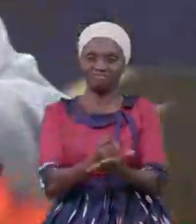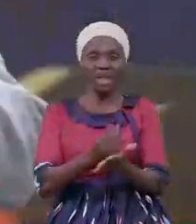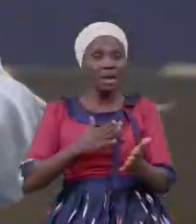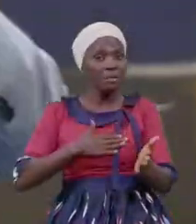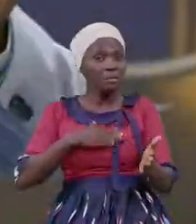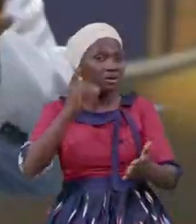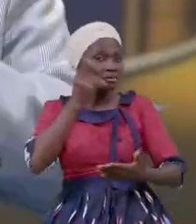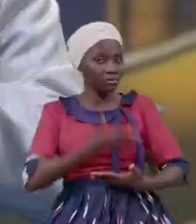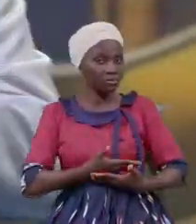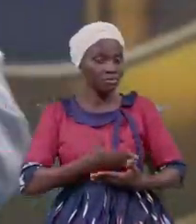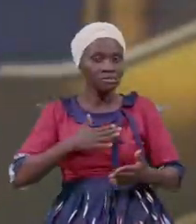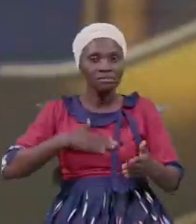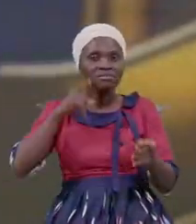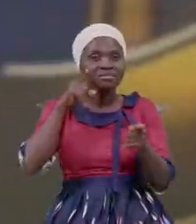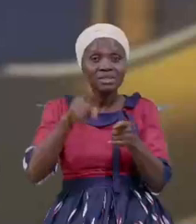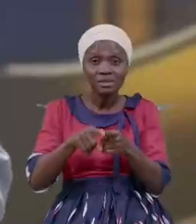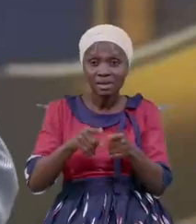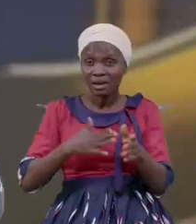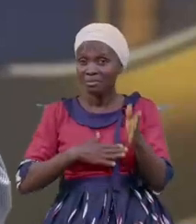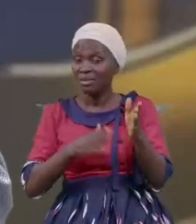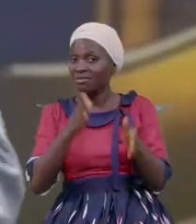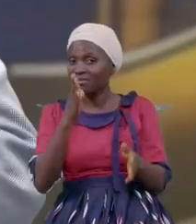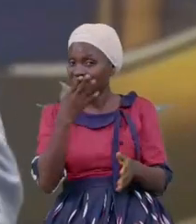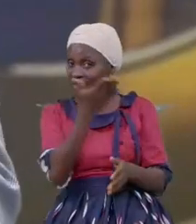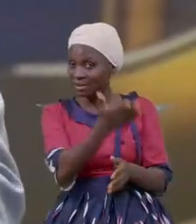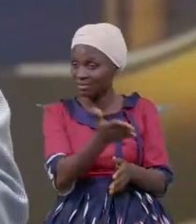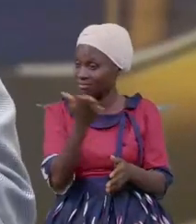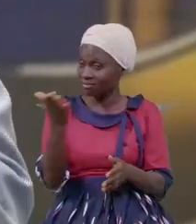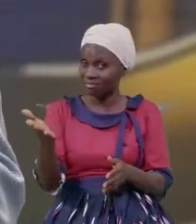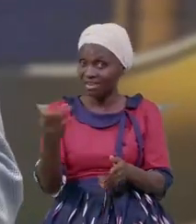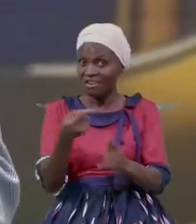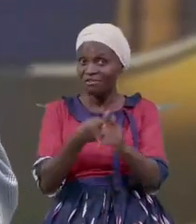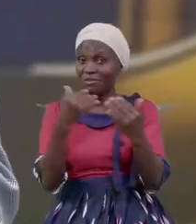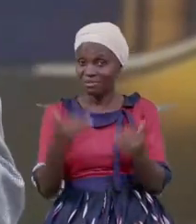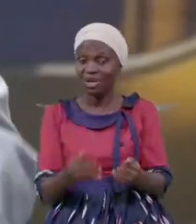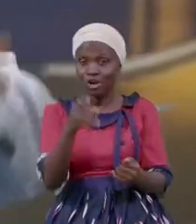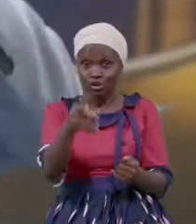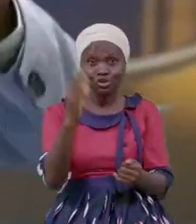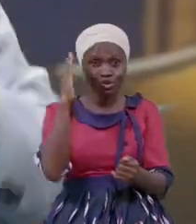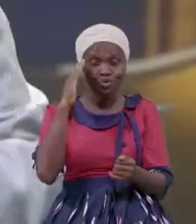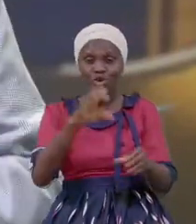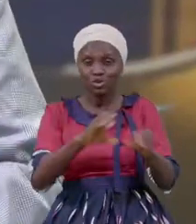ma sœur ma maman là-bas à par de ce soir tu